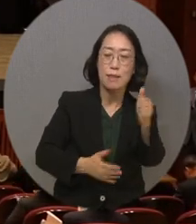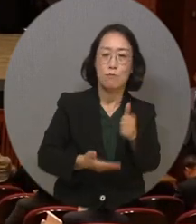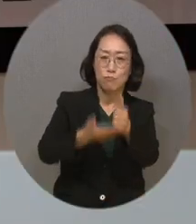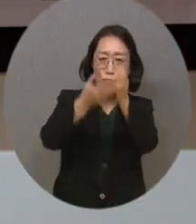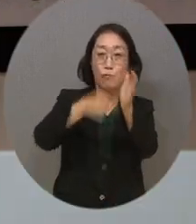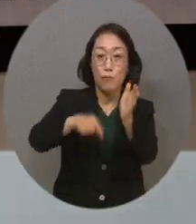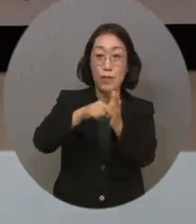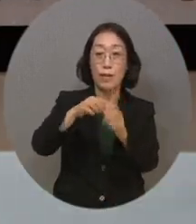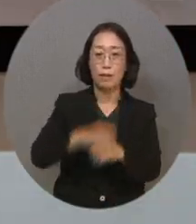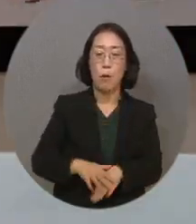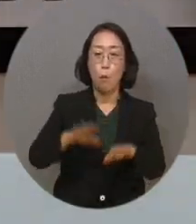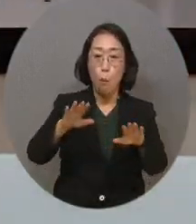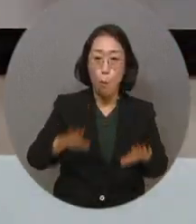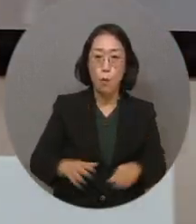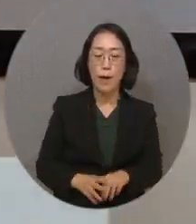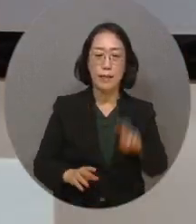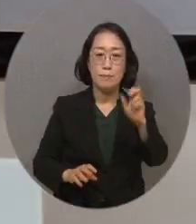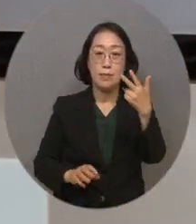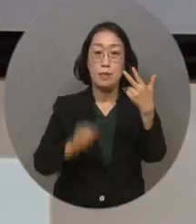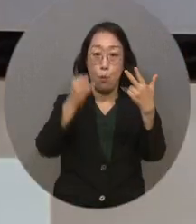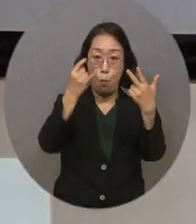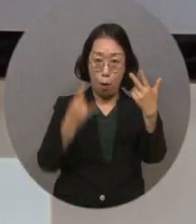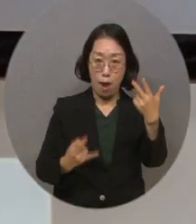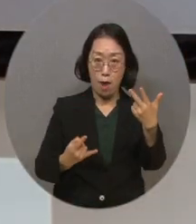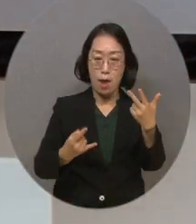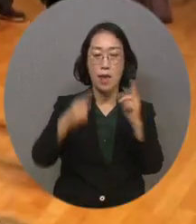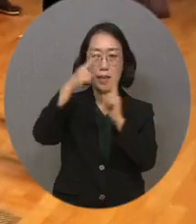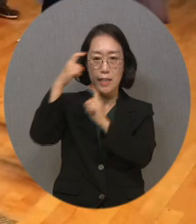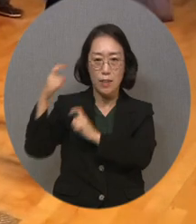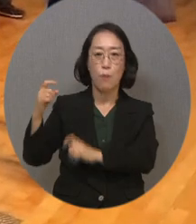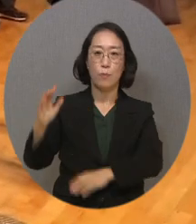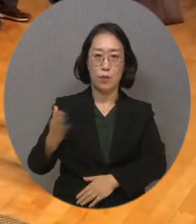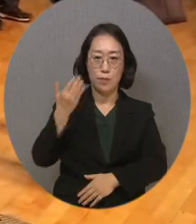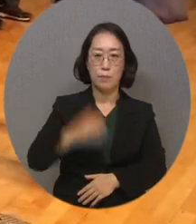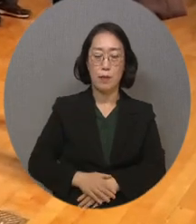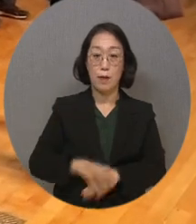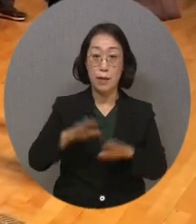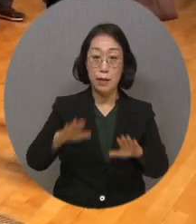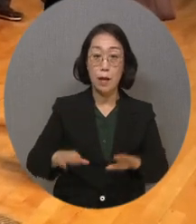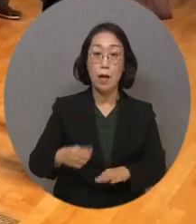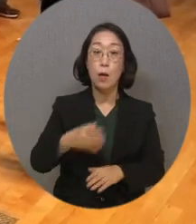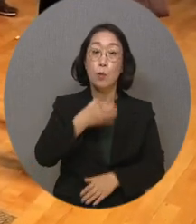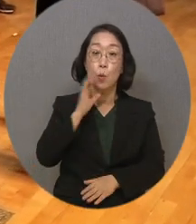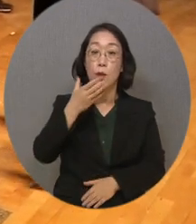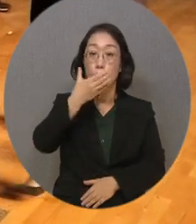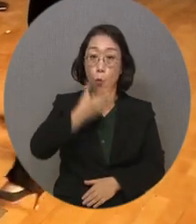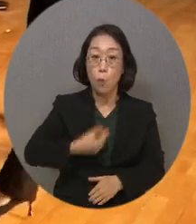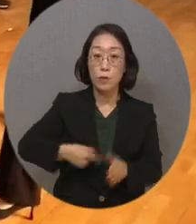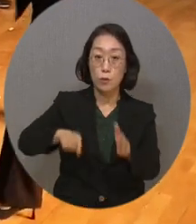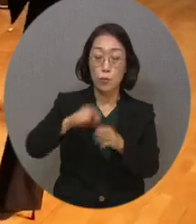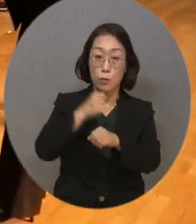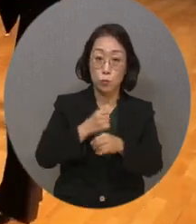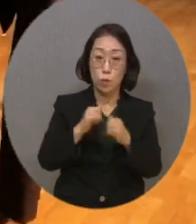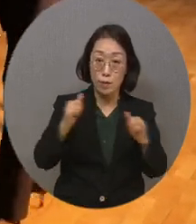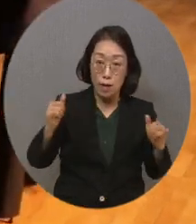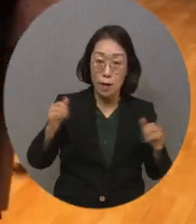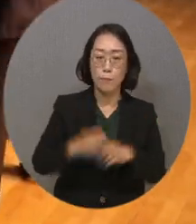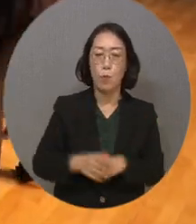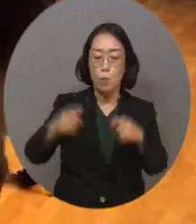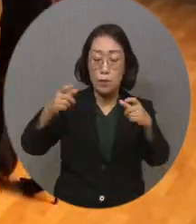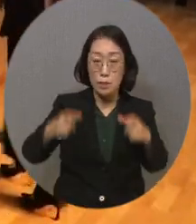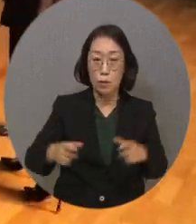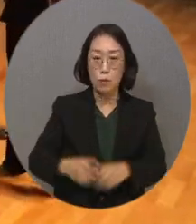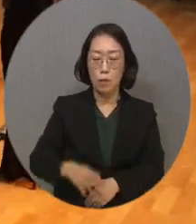행사는 올해로 27회를 맞았습니다. 이 자리에서 노인복지 향상에 기여한 시민과